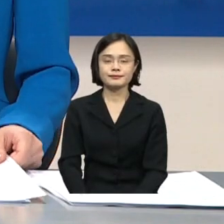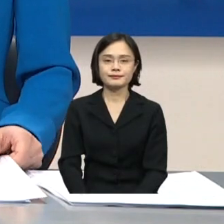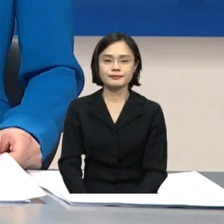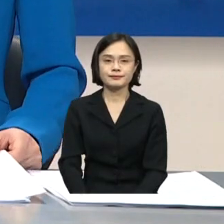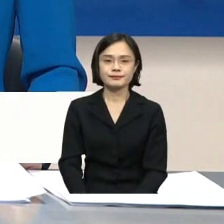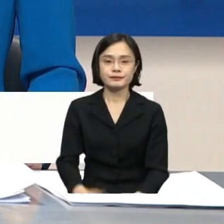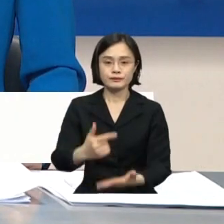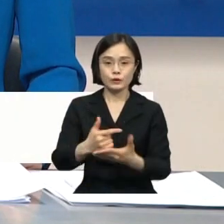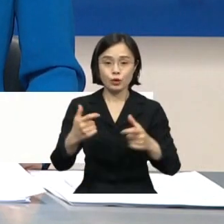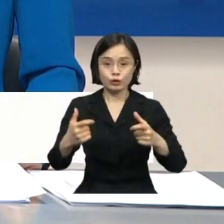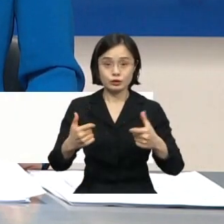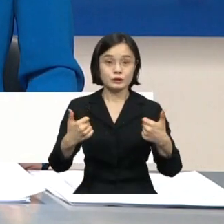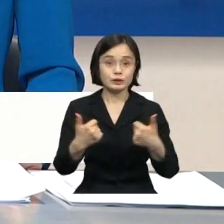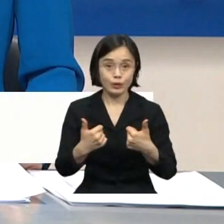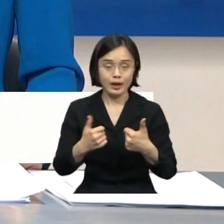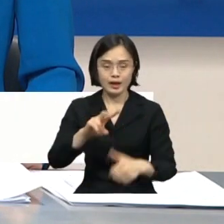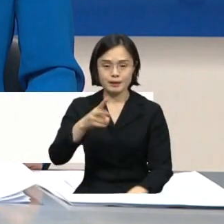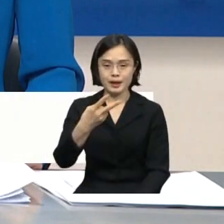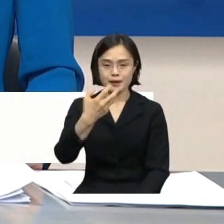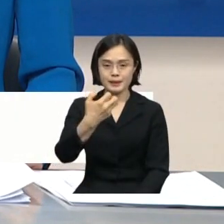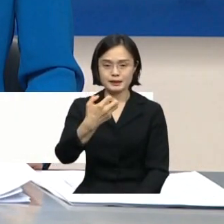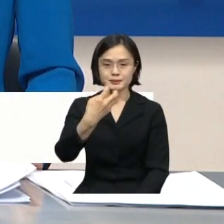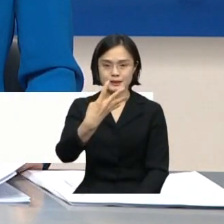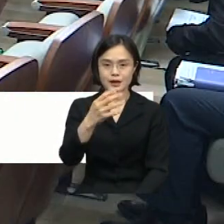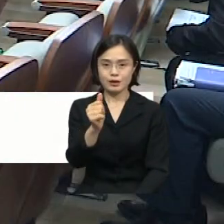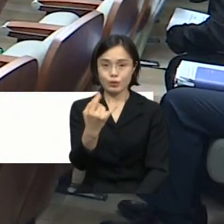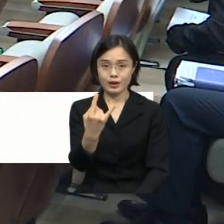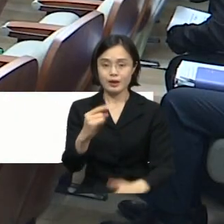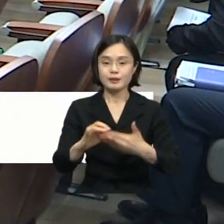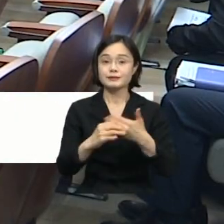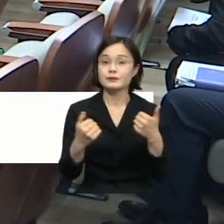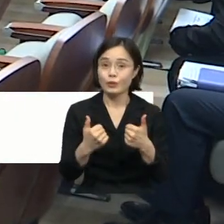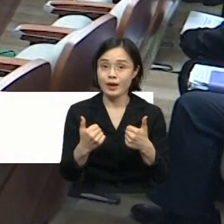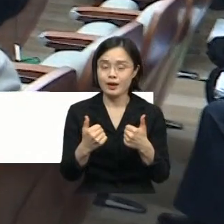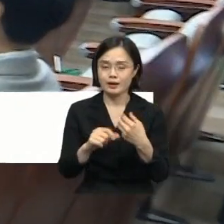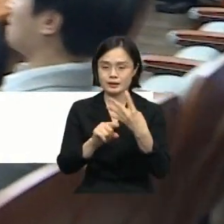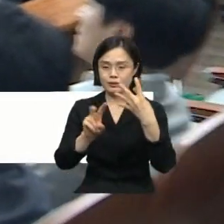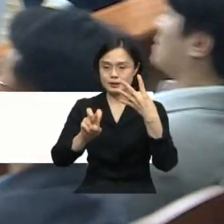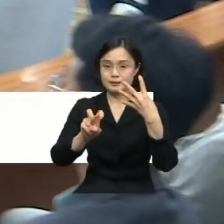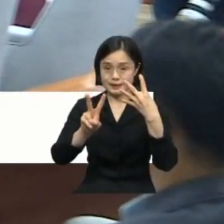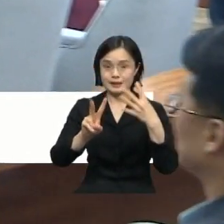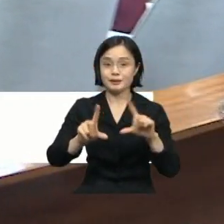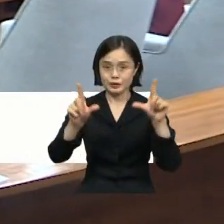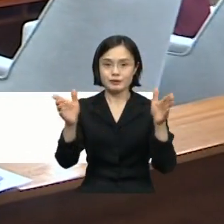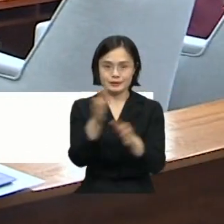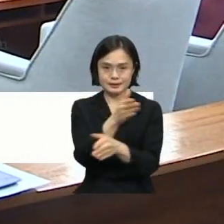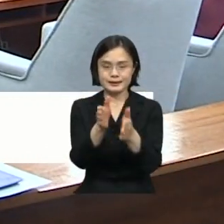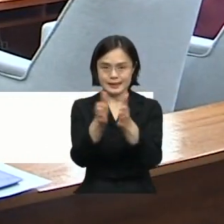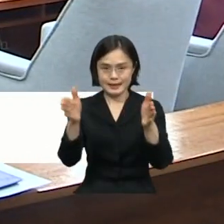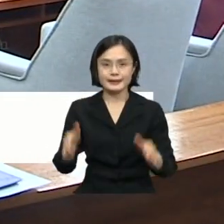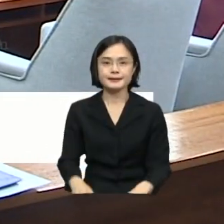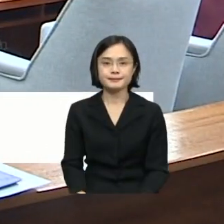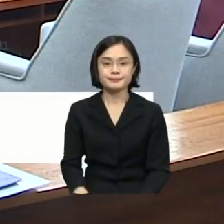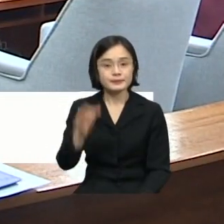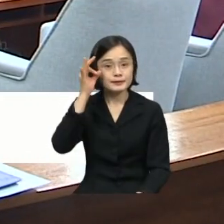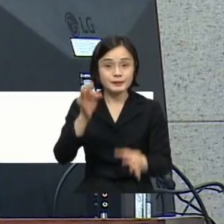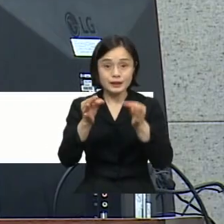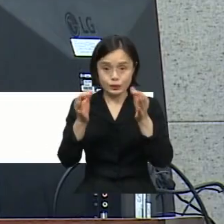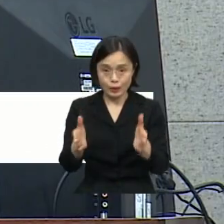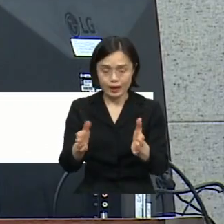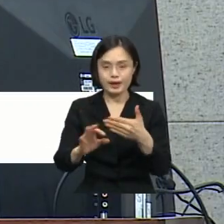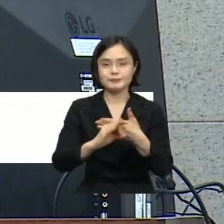노원고 2회 제 284회 임시회가 지난 22일 시작했습니다 12일간 일정으로 진행되는 이번